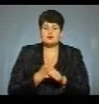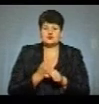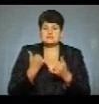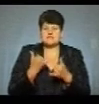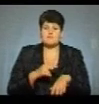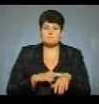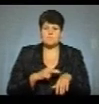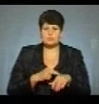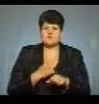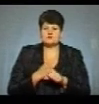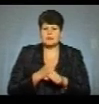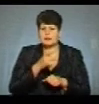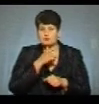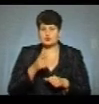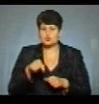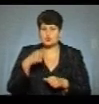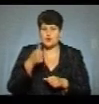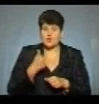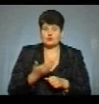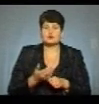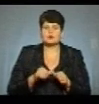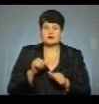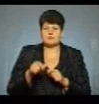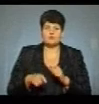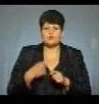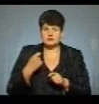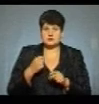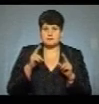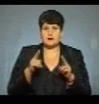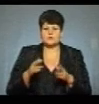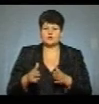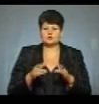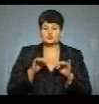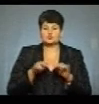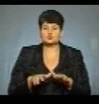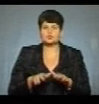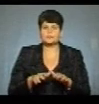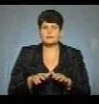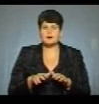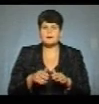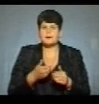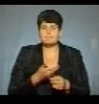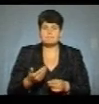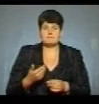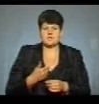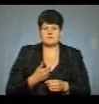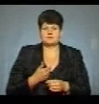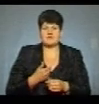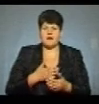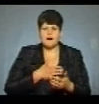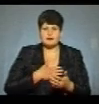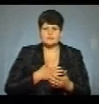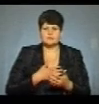поліція, працювала на протязі цього року. Крім порушень правил дорожнього руху і безпеки дорожнього руху, ми